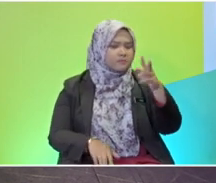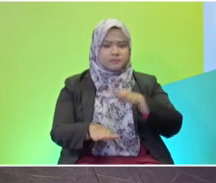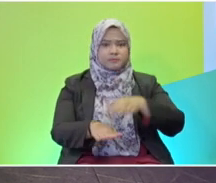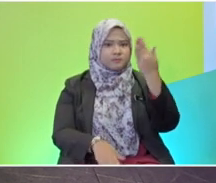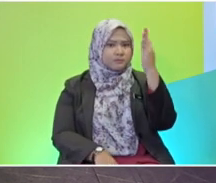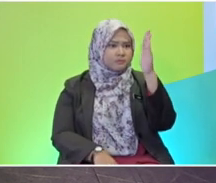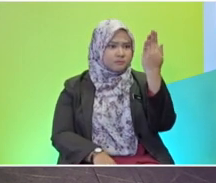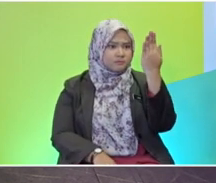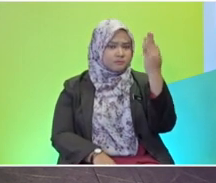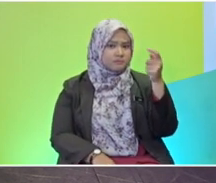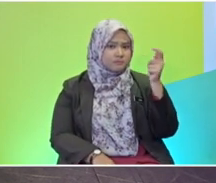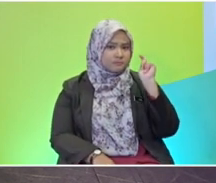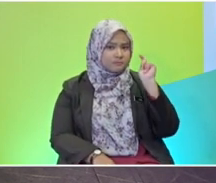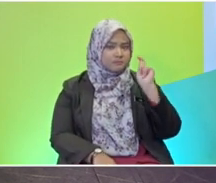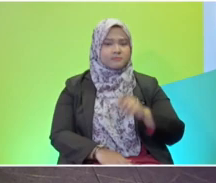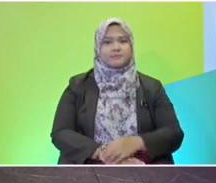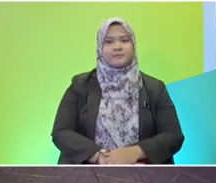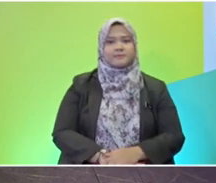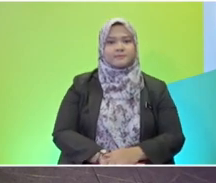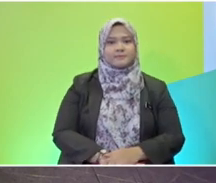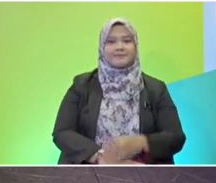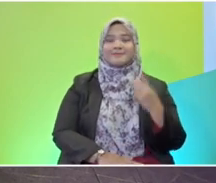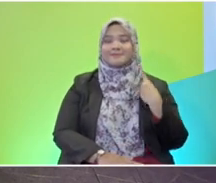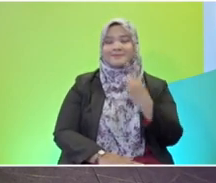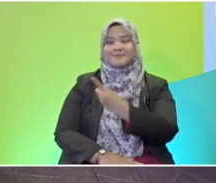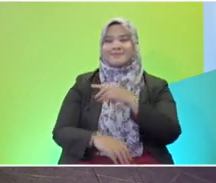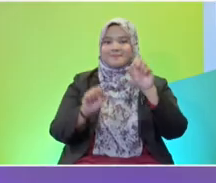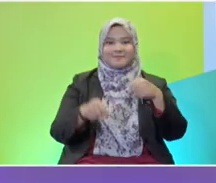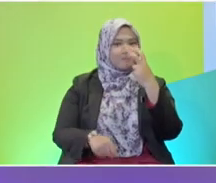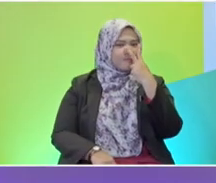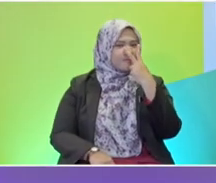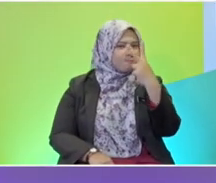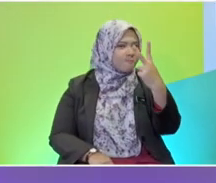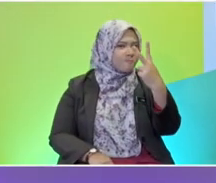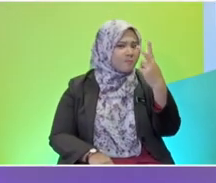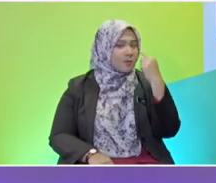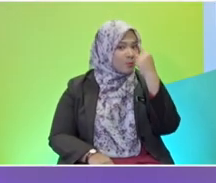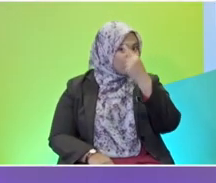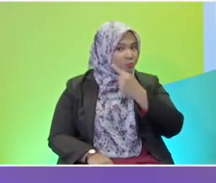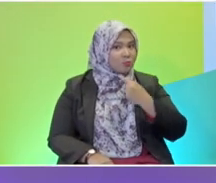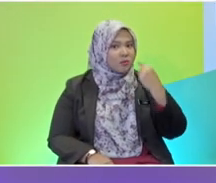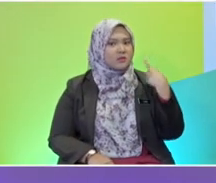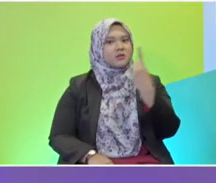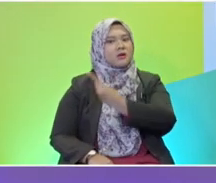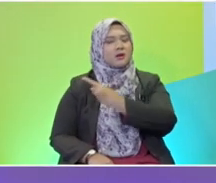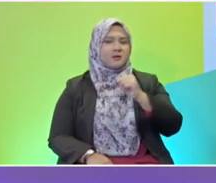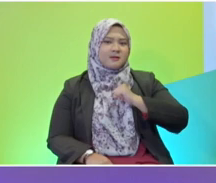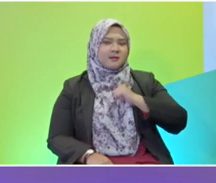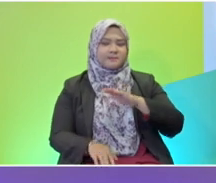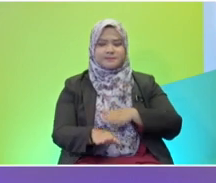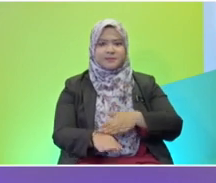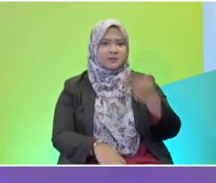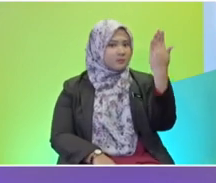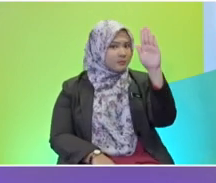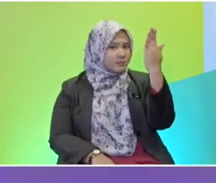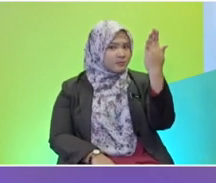melihat wajah sendiri Jadi sebenarnya apa yang setiap hari kita melihat cermin aku yang dapat kita lihat sebenarnya